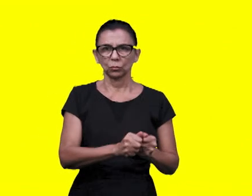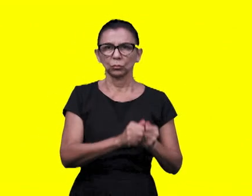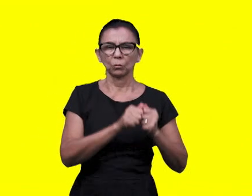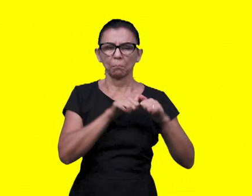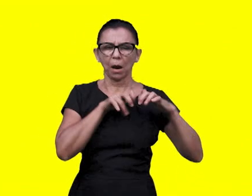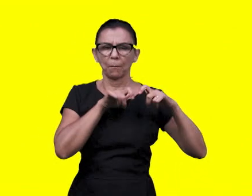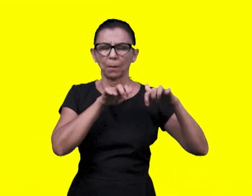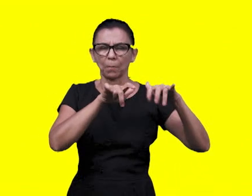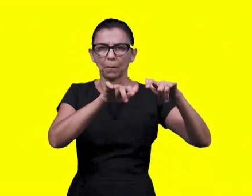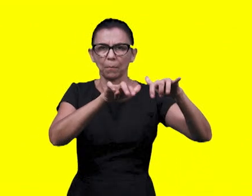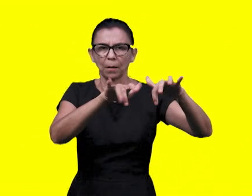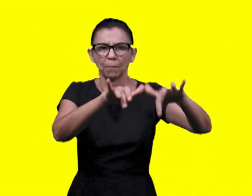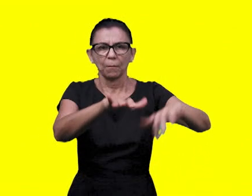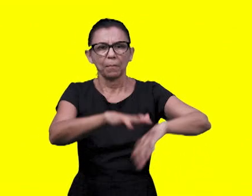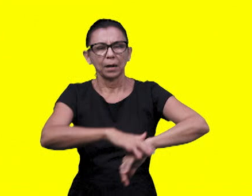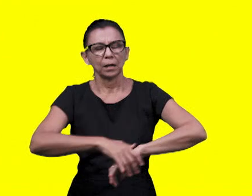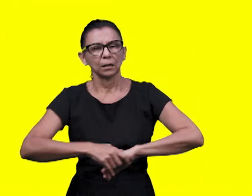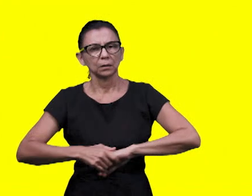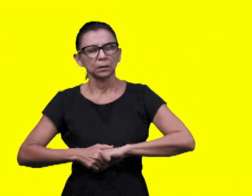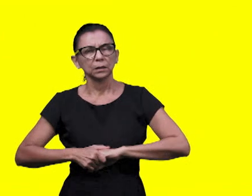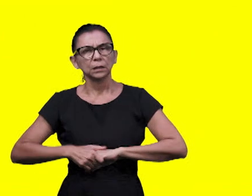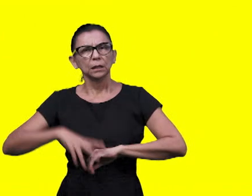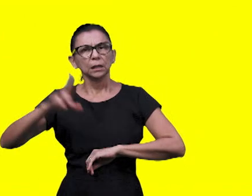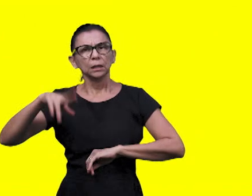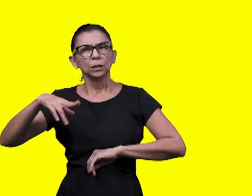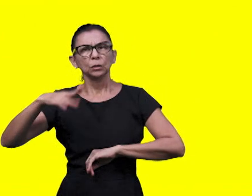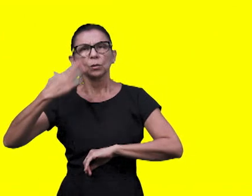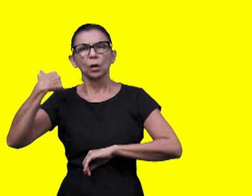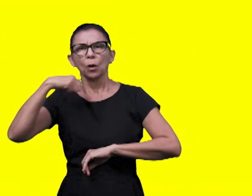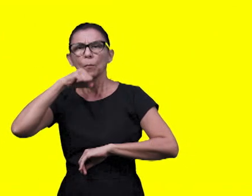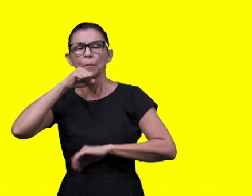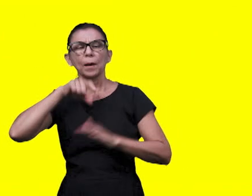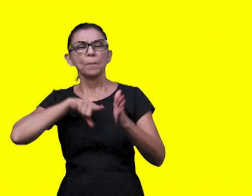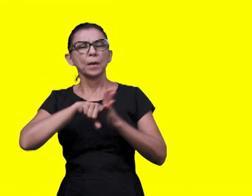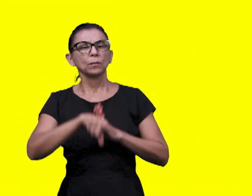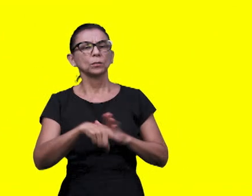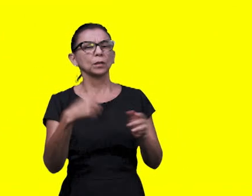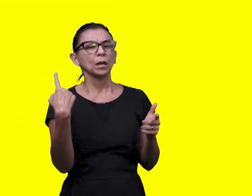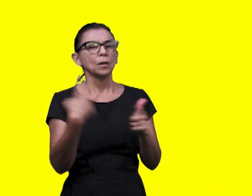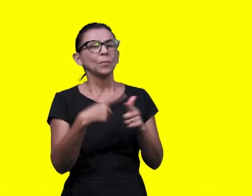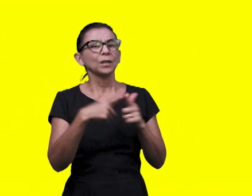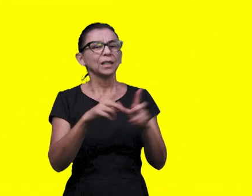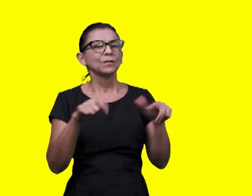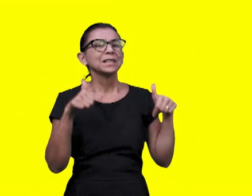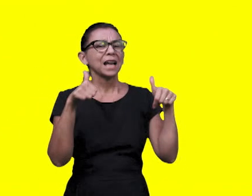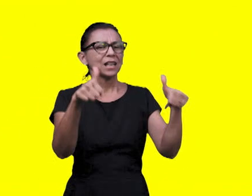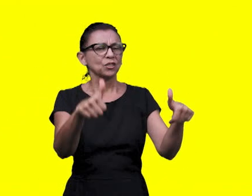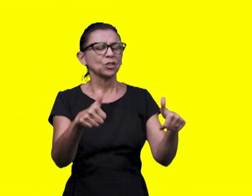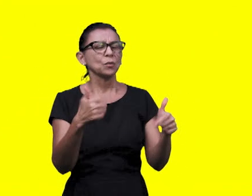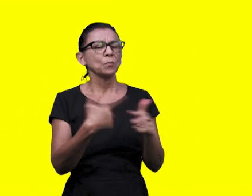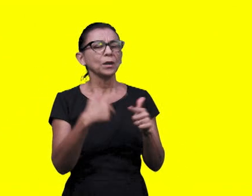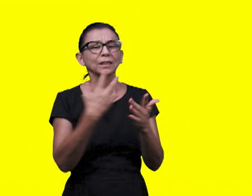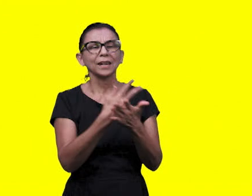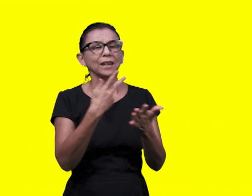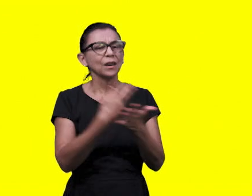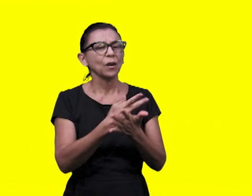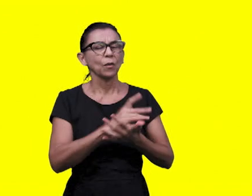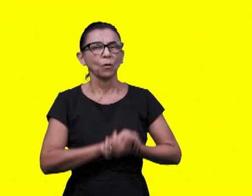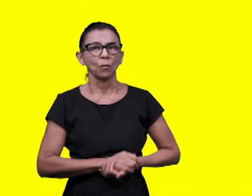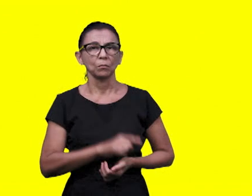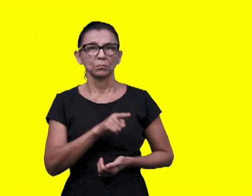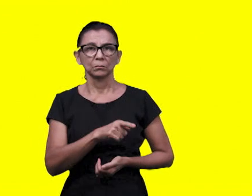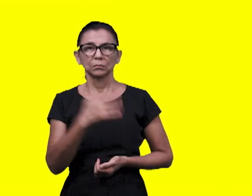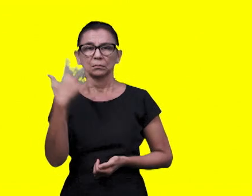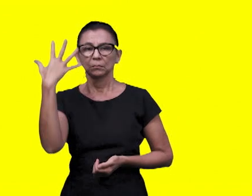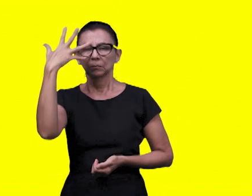l'avait contrarié en disant « Pourquoi tu as fait comme ça ?» Il était aussi très beau d'apparence et